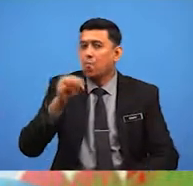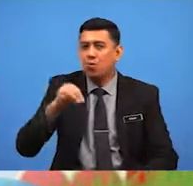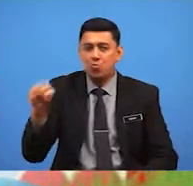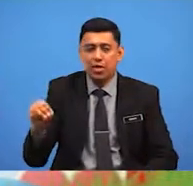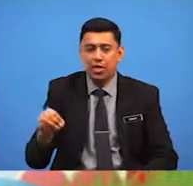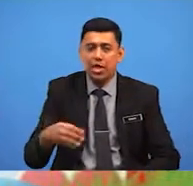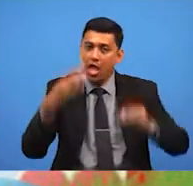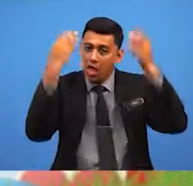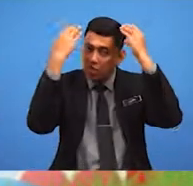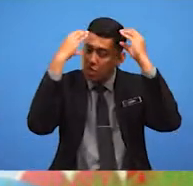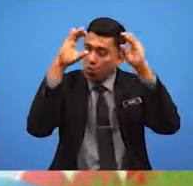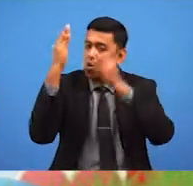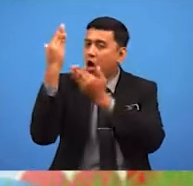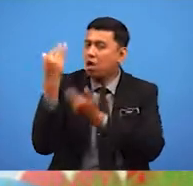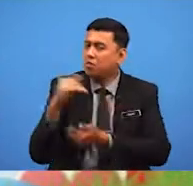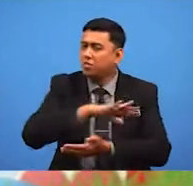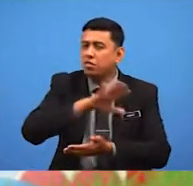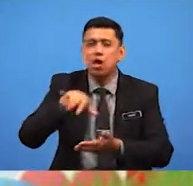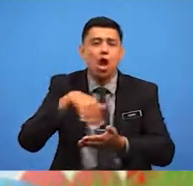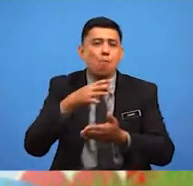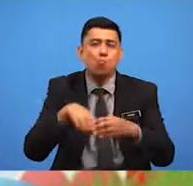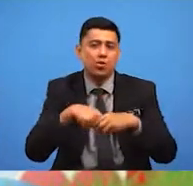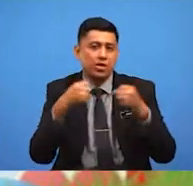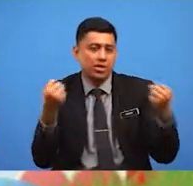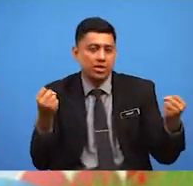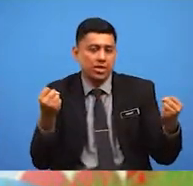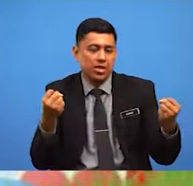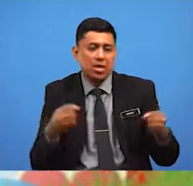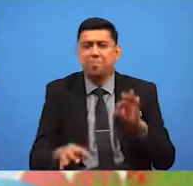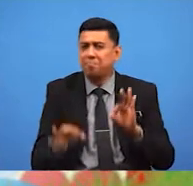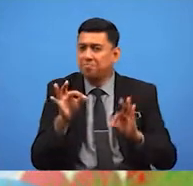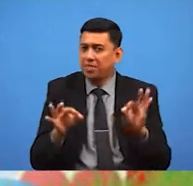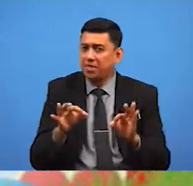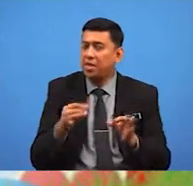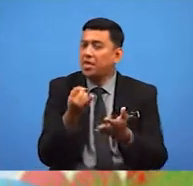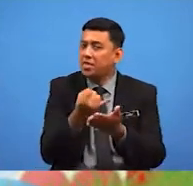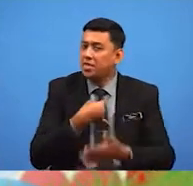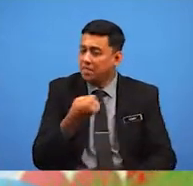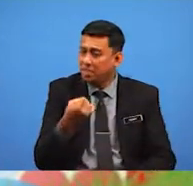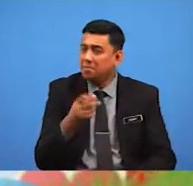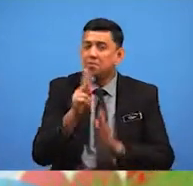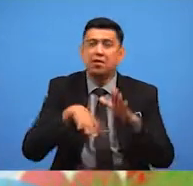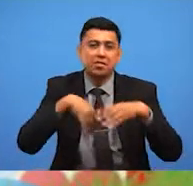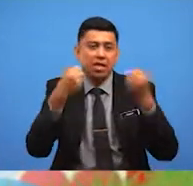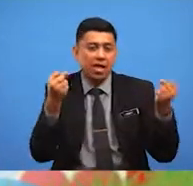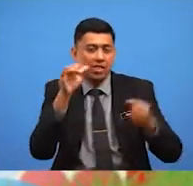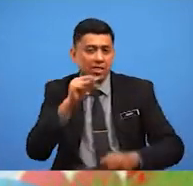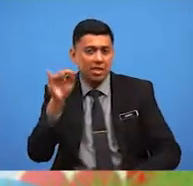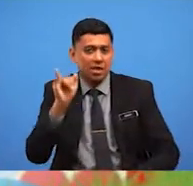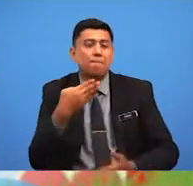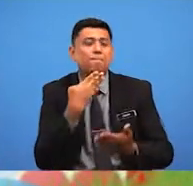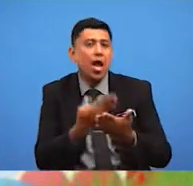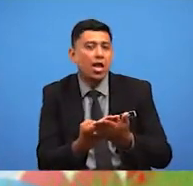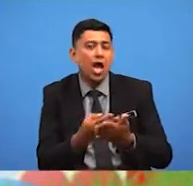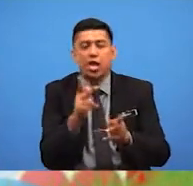harap semuanya sihat. Jika kita inginkan kesihatan yang baik, jaga kebersihan